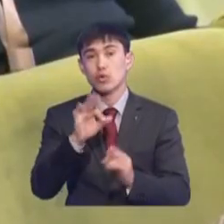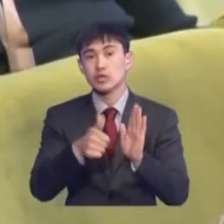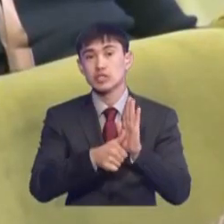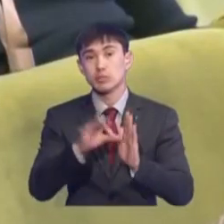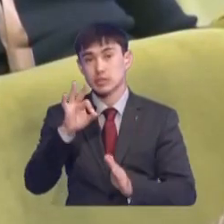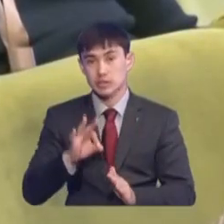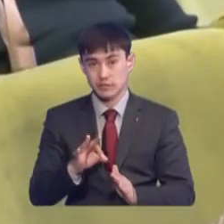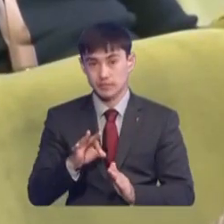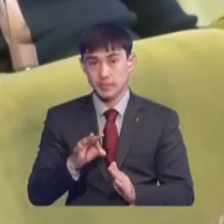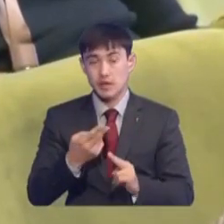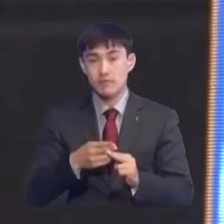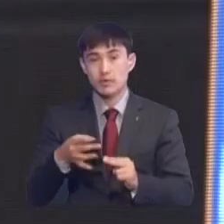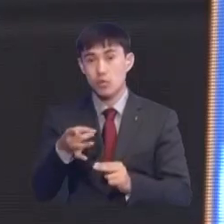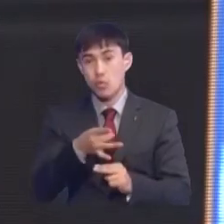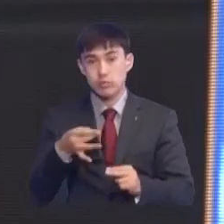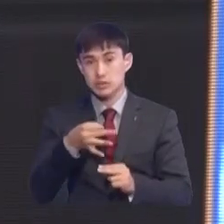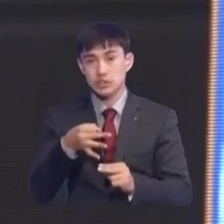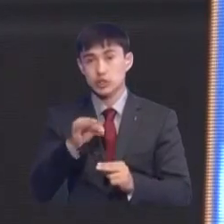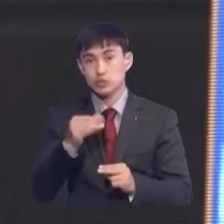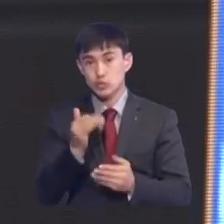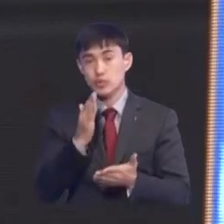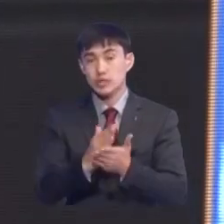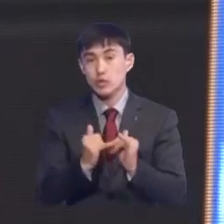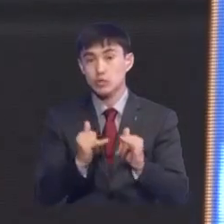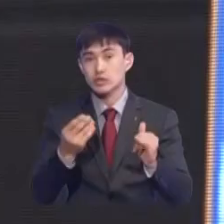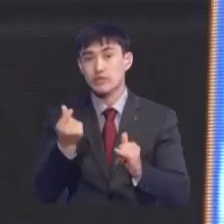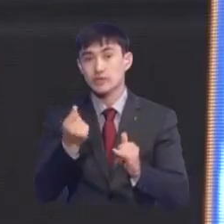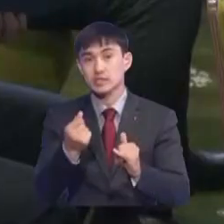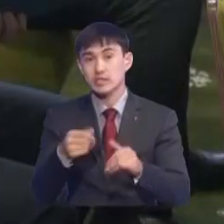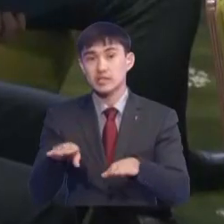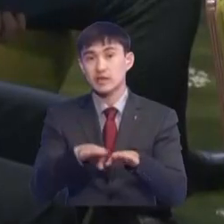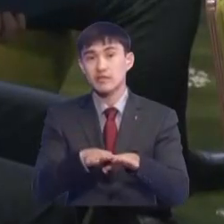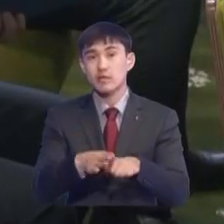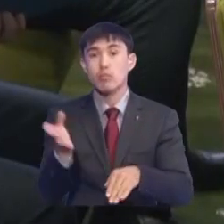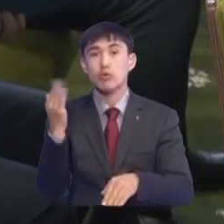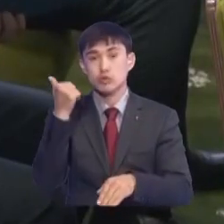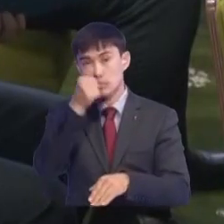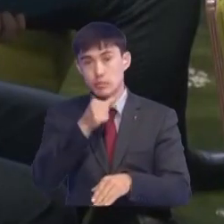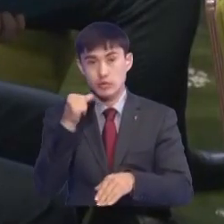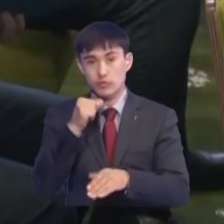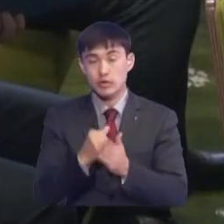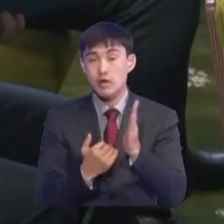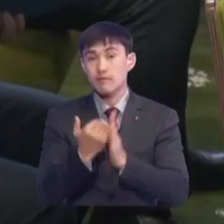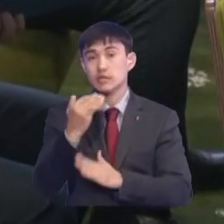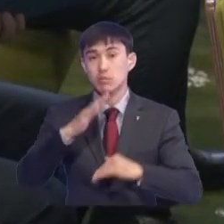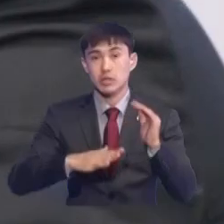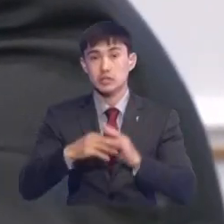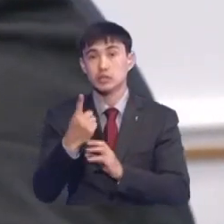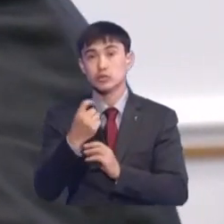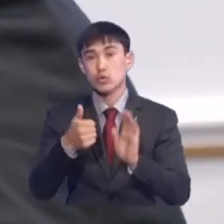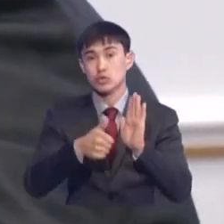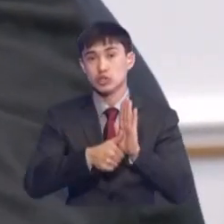0,6 про при этом в области тсу темпы роста инвестиций по сравнению с аналогичным периодом прошлого года выросли